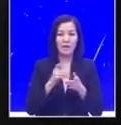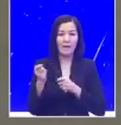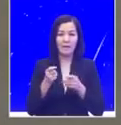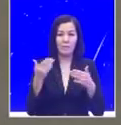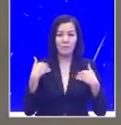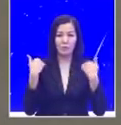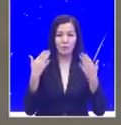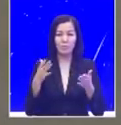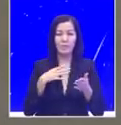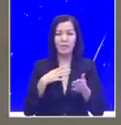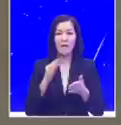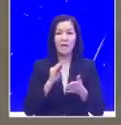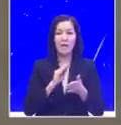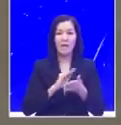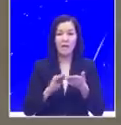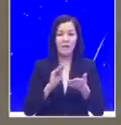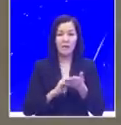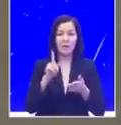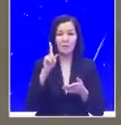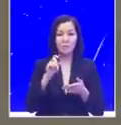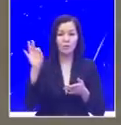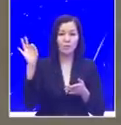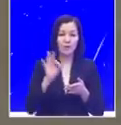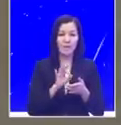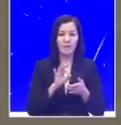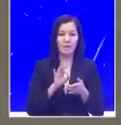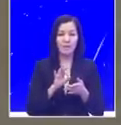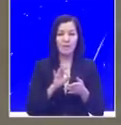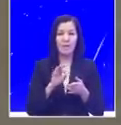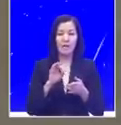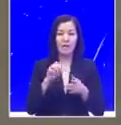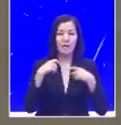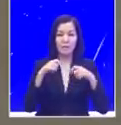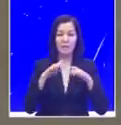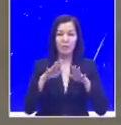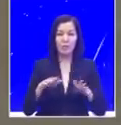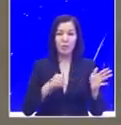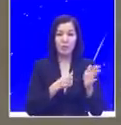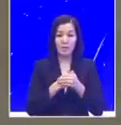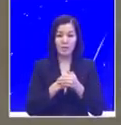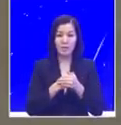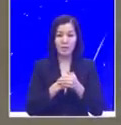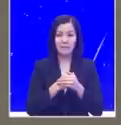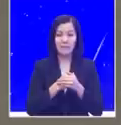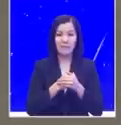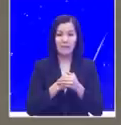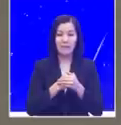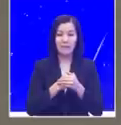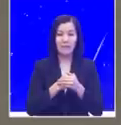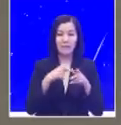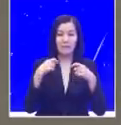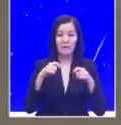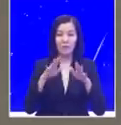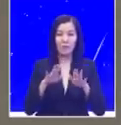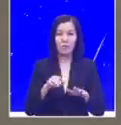білдірді. Арыз жазып, 100% қол қойып, осы біздің сауда орны жабылсын, осындай уақытта мынандай уақытқа дейін десе, оны сауда